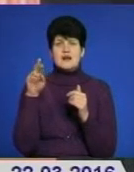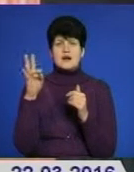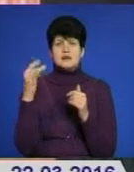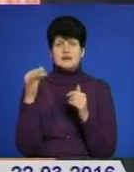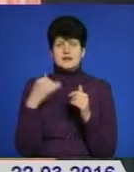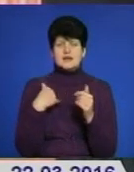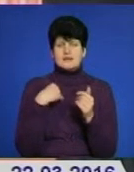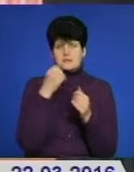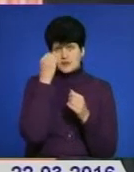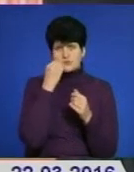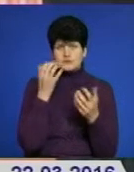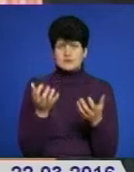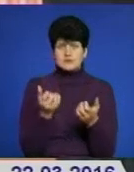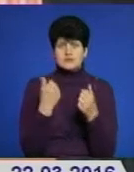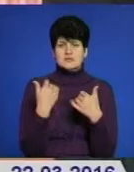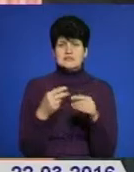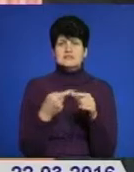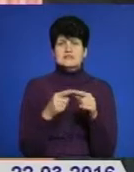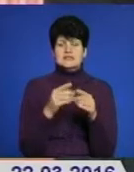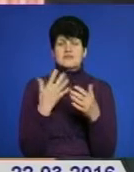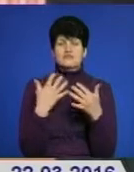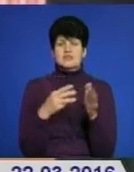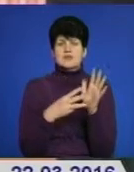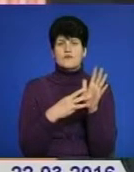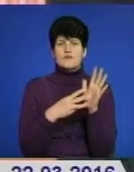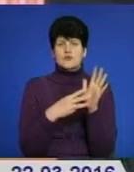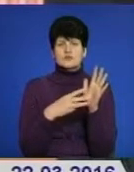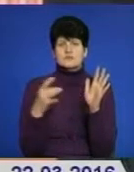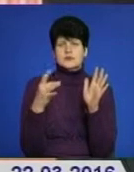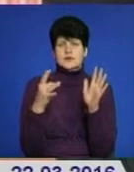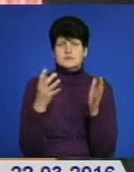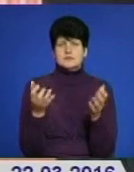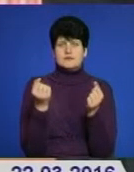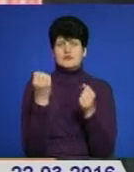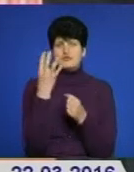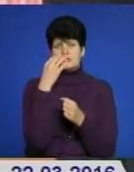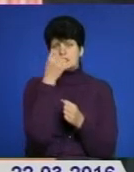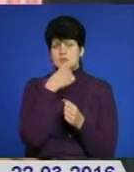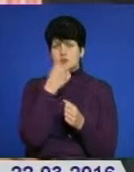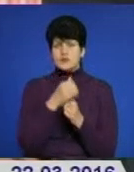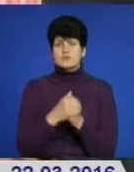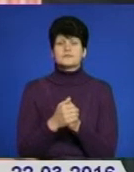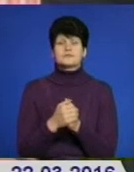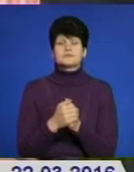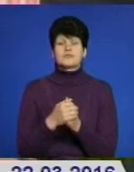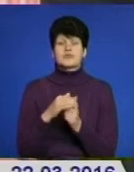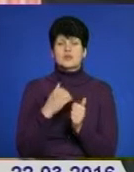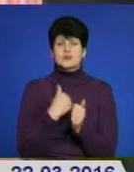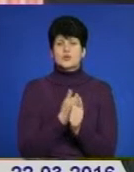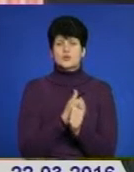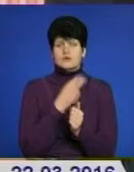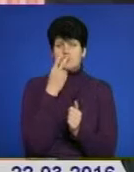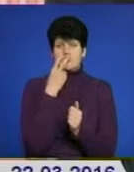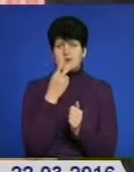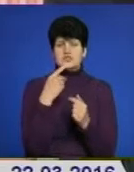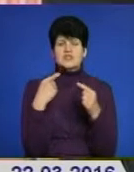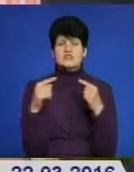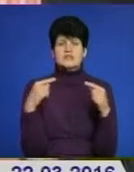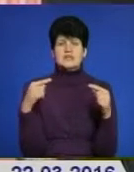вже, вроді, восьма підтримка, 14 років. Я би хотів бачити всіх